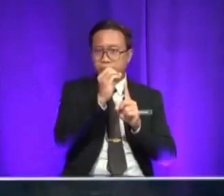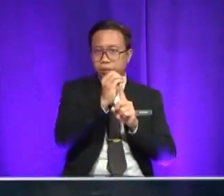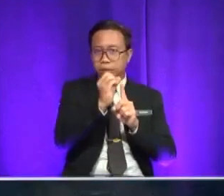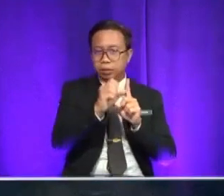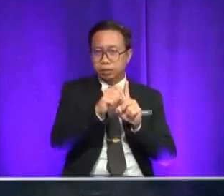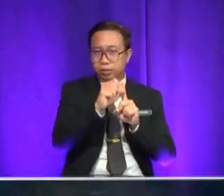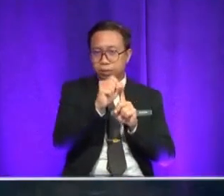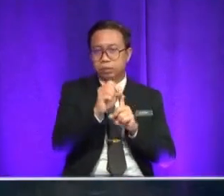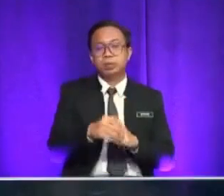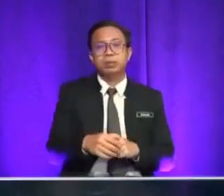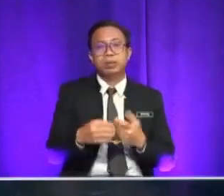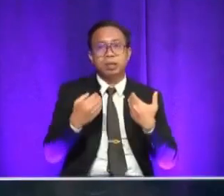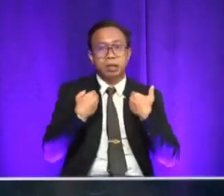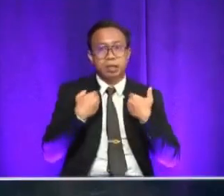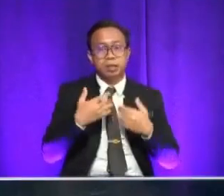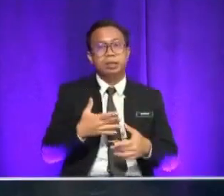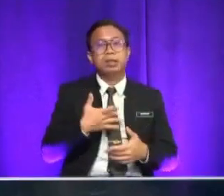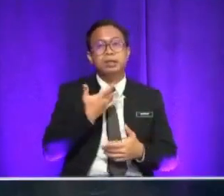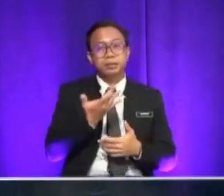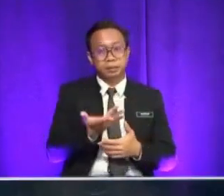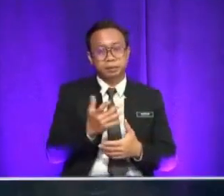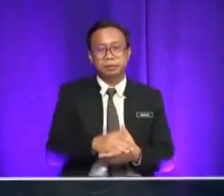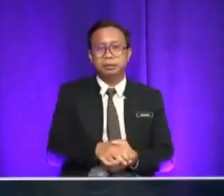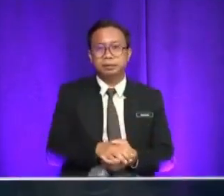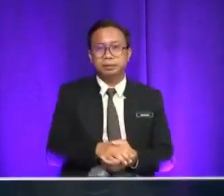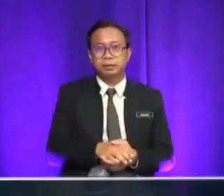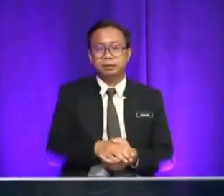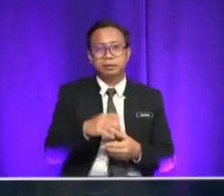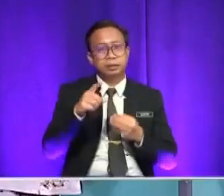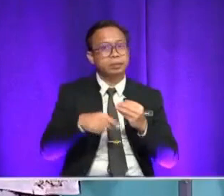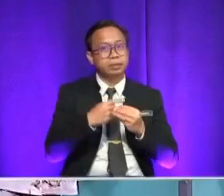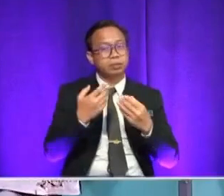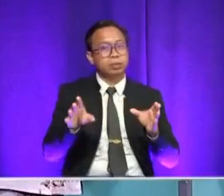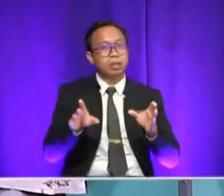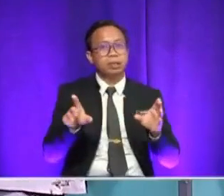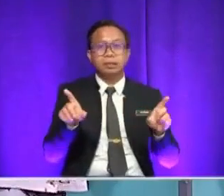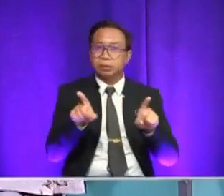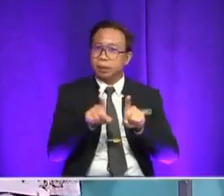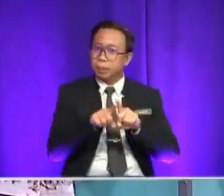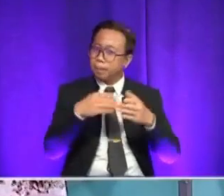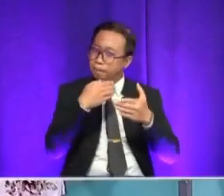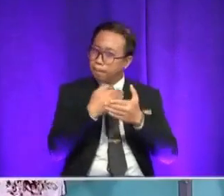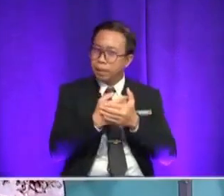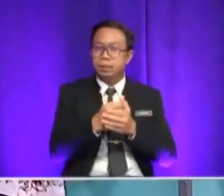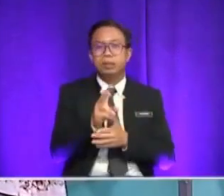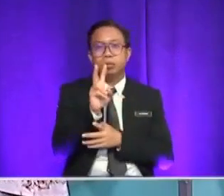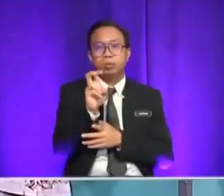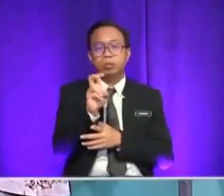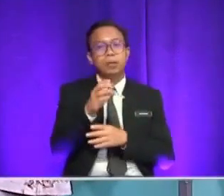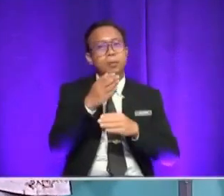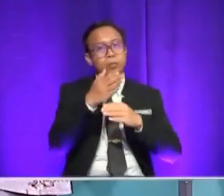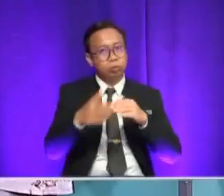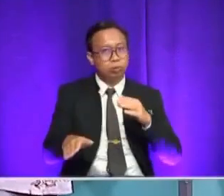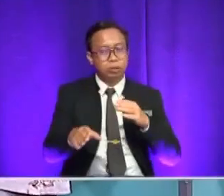sensor? Ya, dekat hujung tu dia ada rasa. Okey, so bila dah capai 25 darjah Celsius, automatik dia akan putuskan